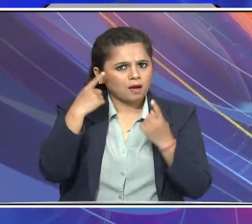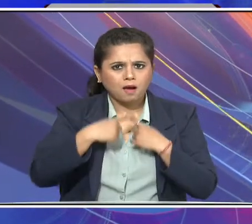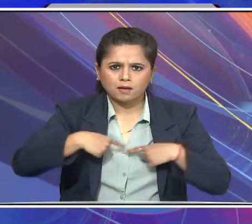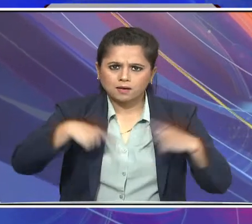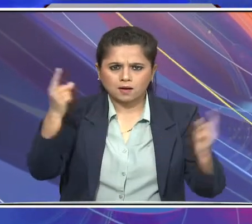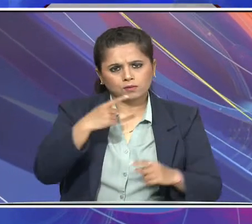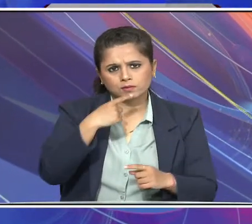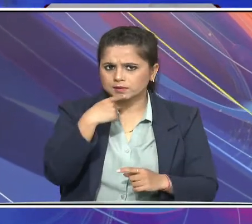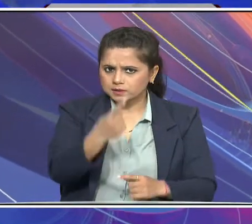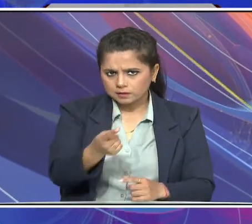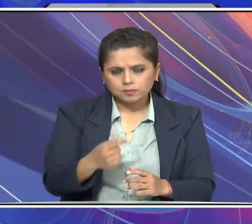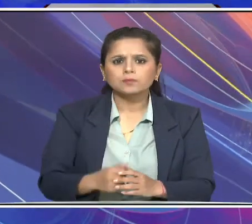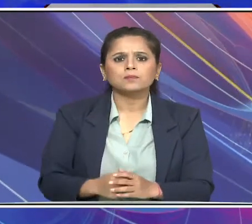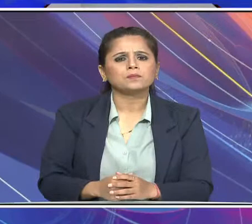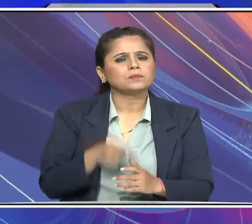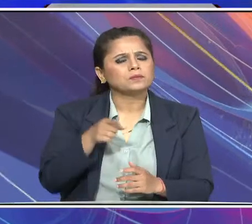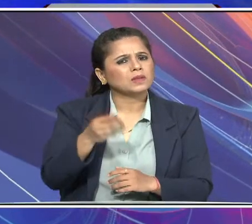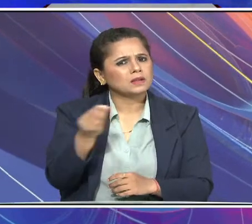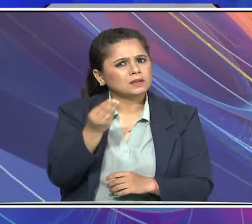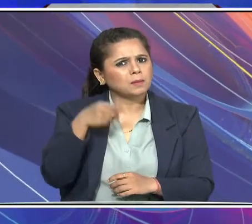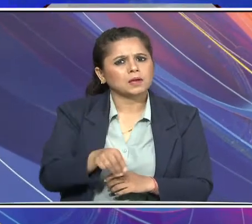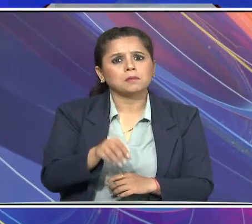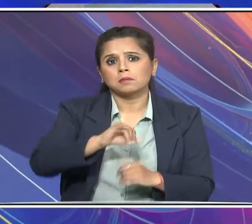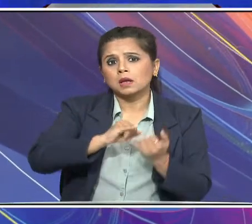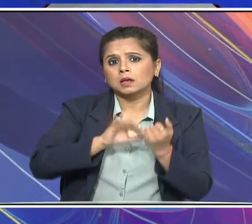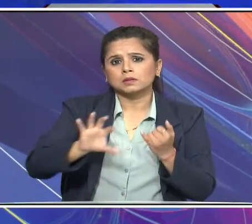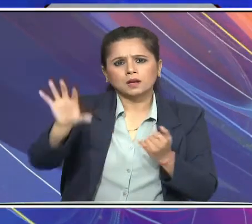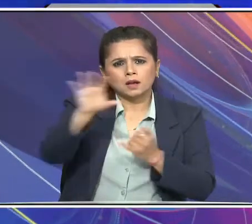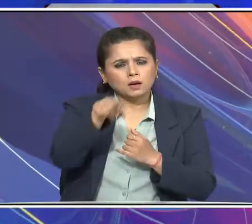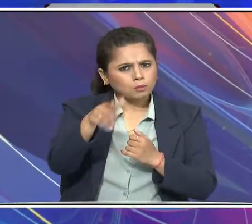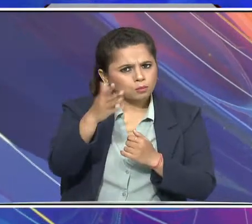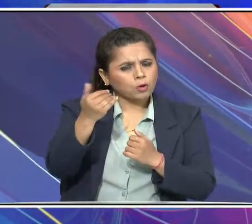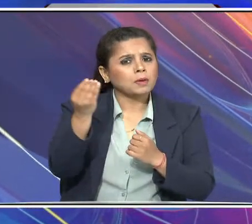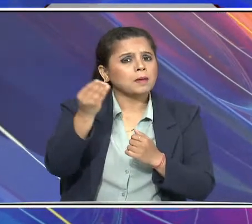उसमें कुछ बड़े राजा